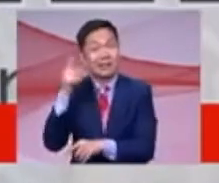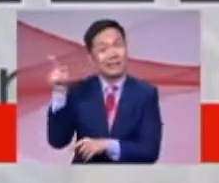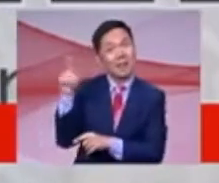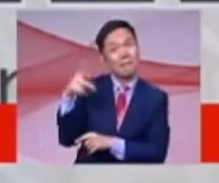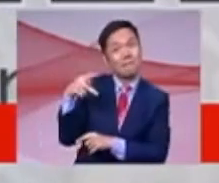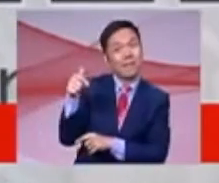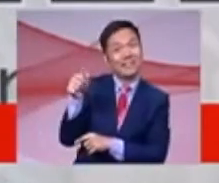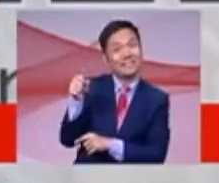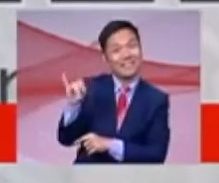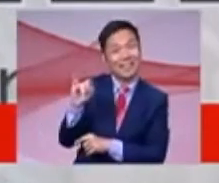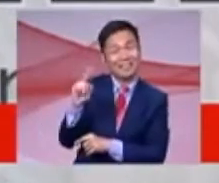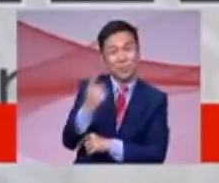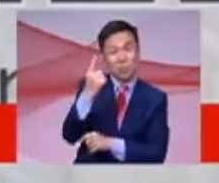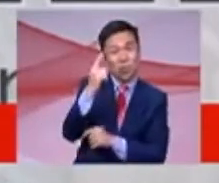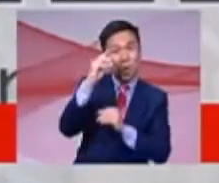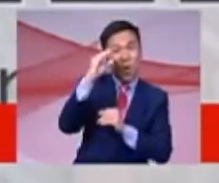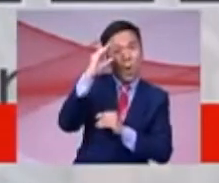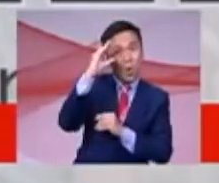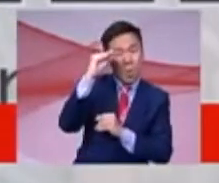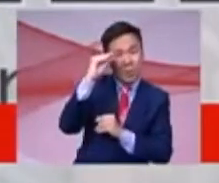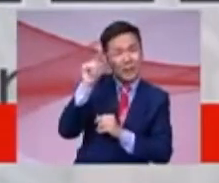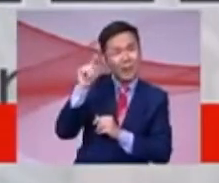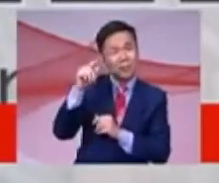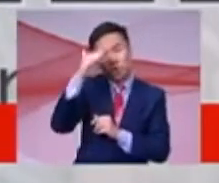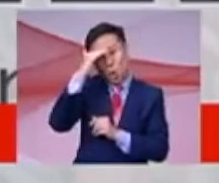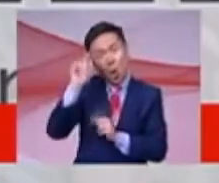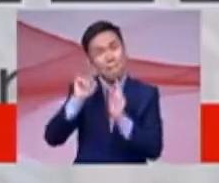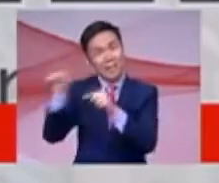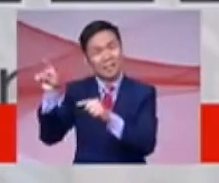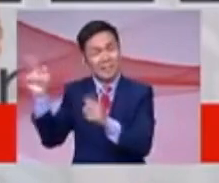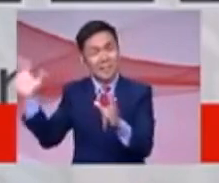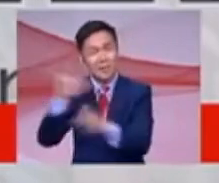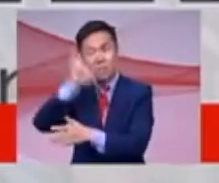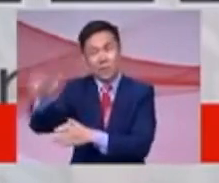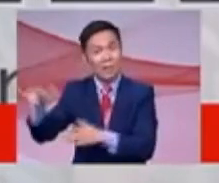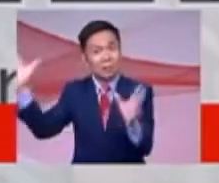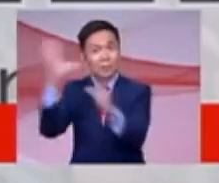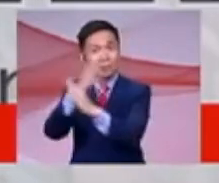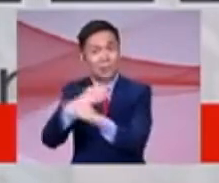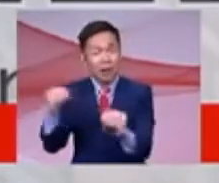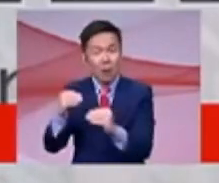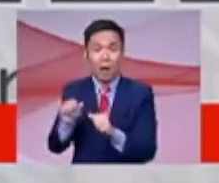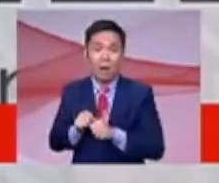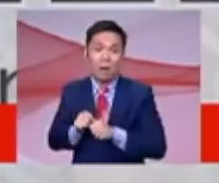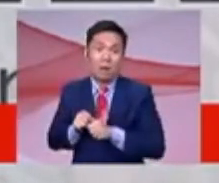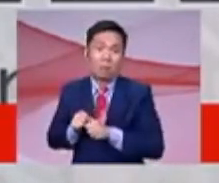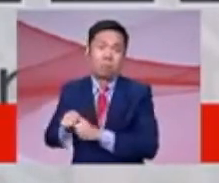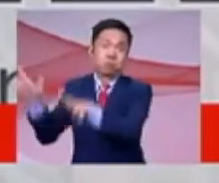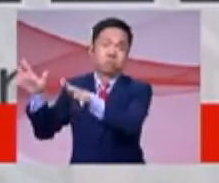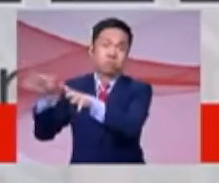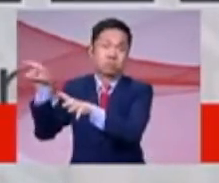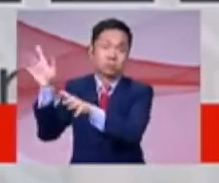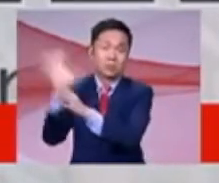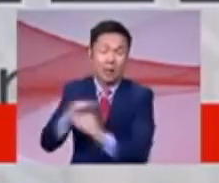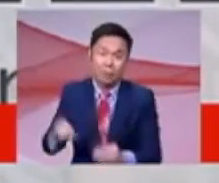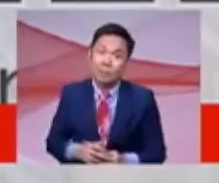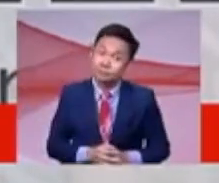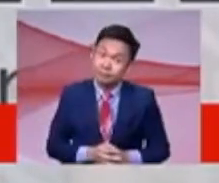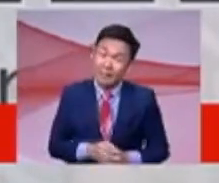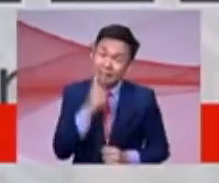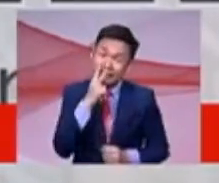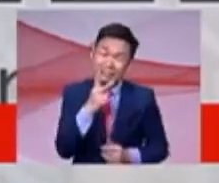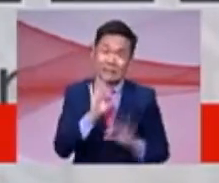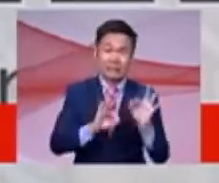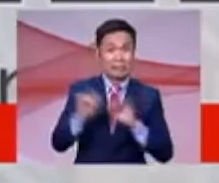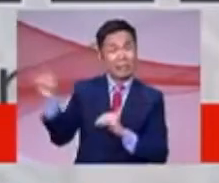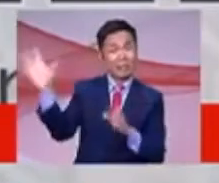seorang aja daripada negeri Johor merentas negeri balik ke Sarawak, jangkitan berlaku. Bayangkanlah kalau